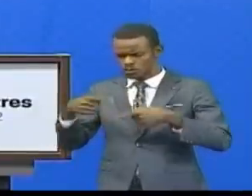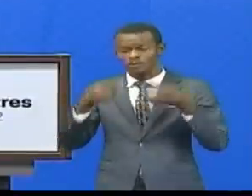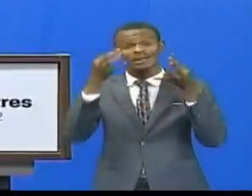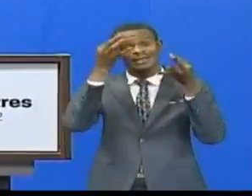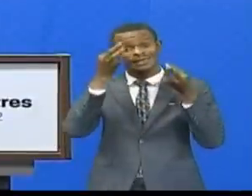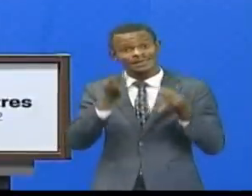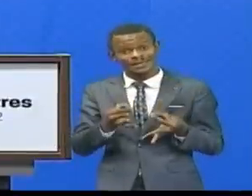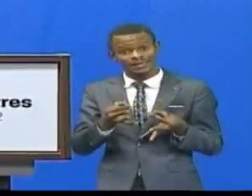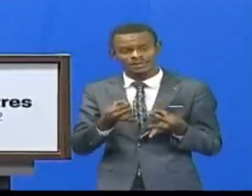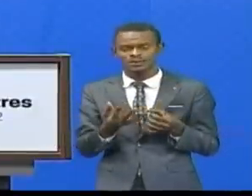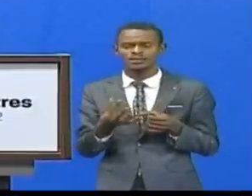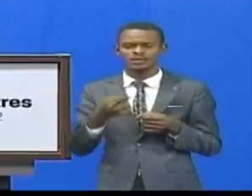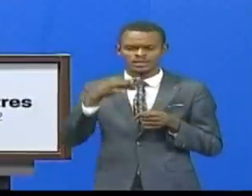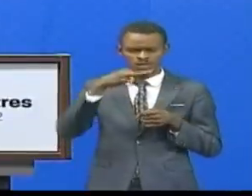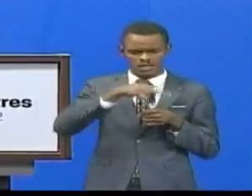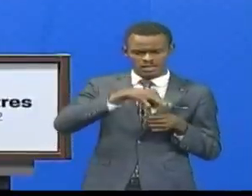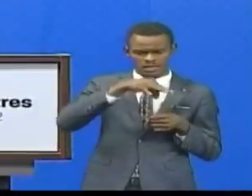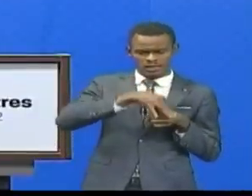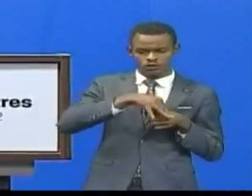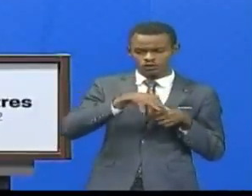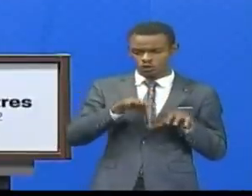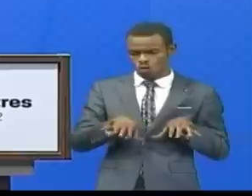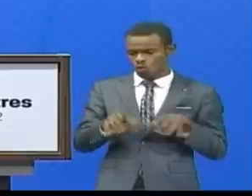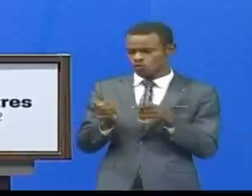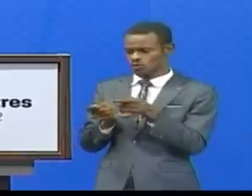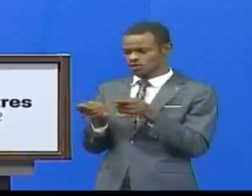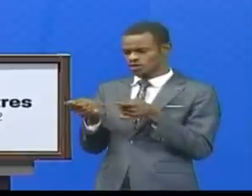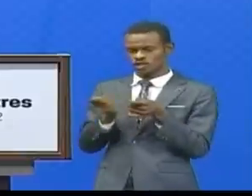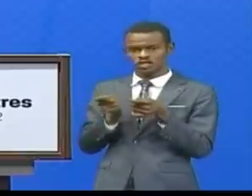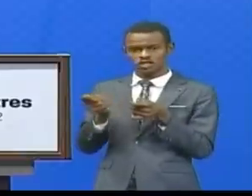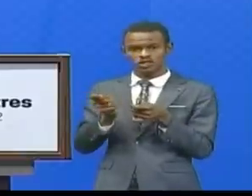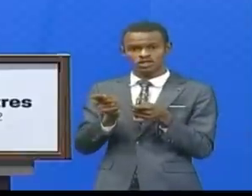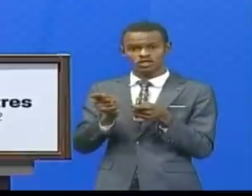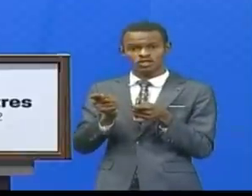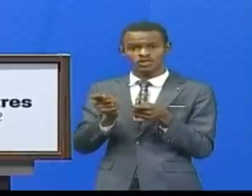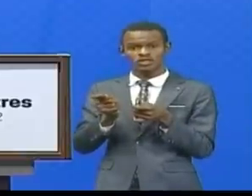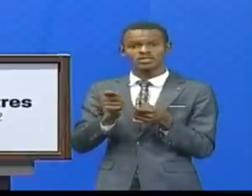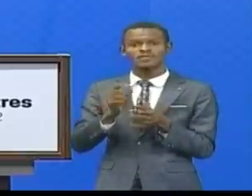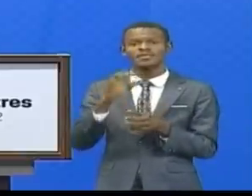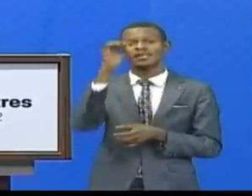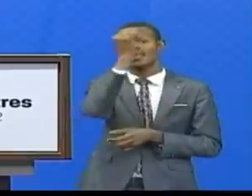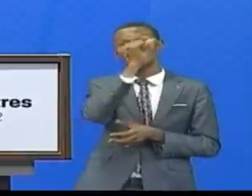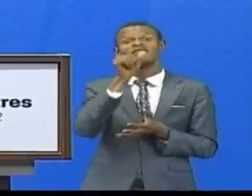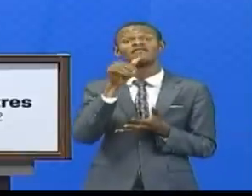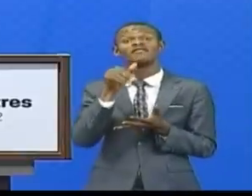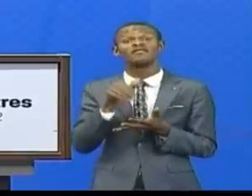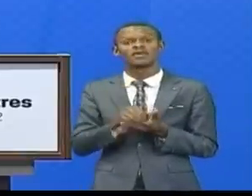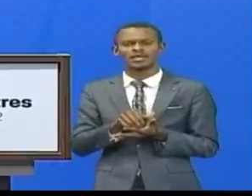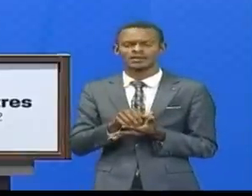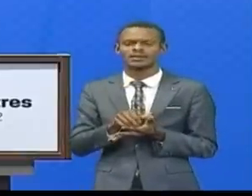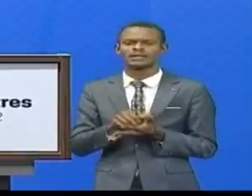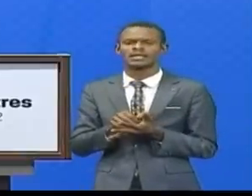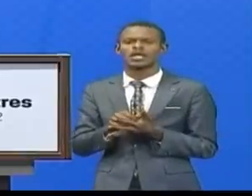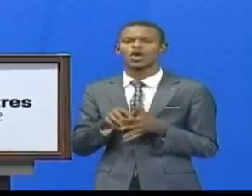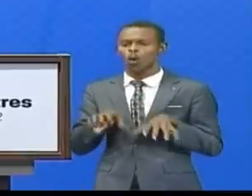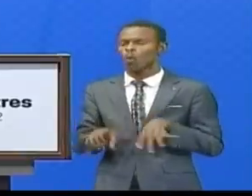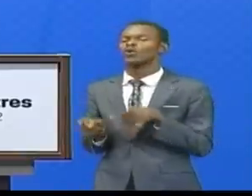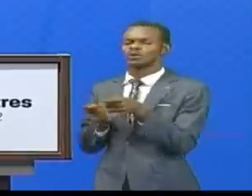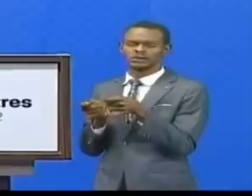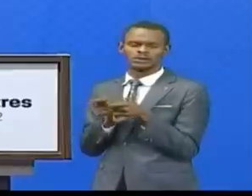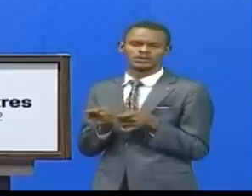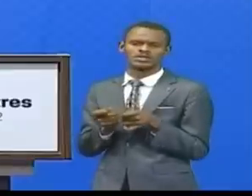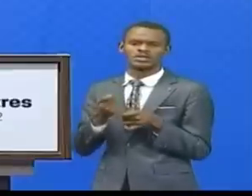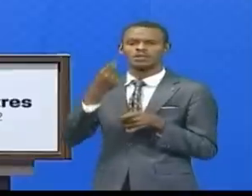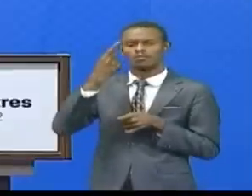de la CMAE pour l'Afrique centrale. Plusieurs décisions allant dans le sens d'assurer le bien-être